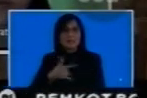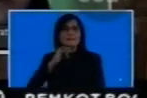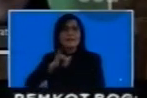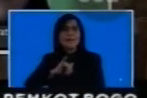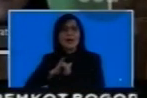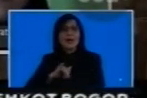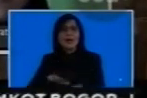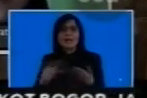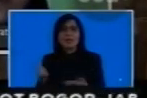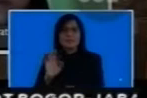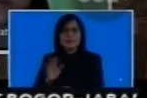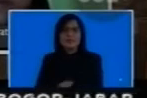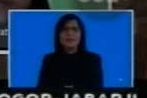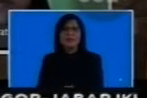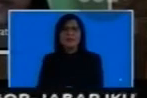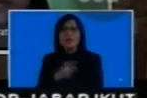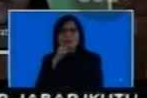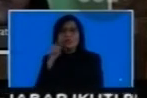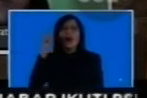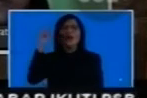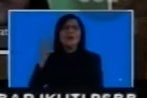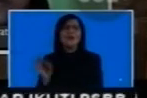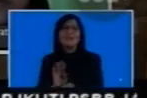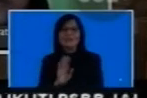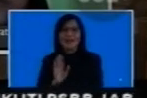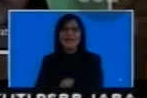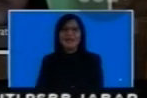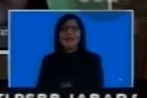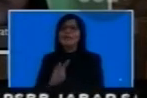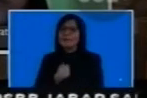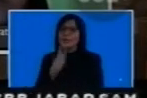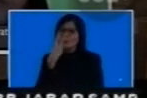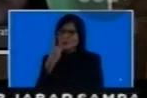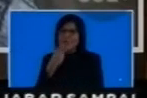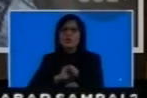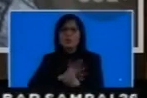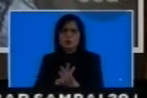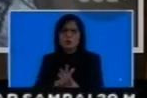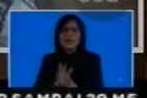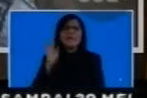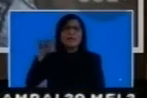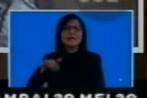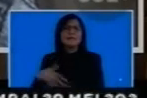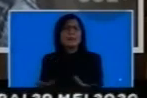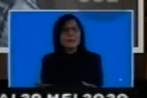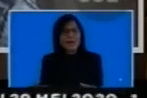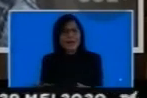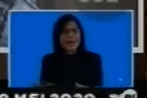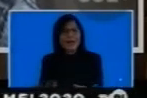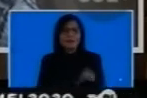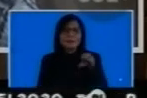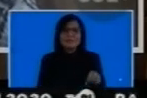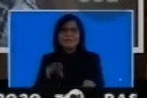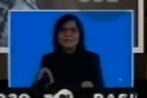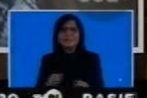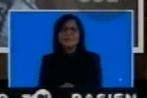Atris, saya insya Allah tidak. Tapi kita harus lihat dulu kondisi corona seperti apa di masing-masing lingkungan ya.